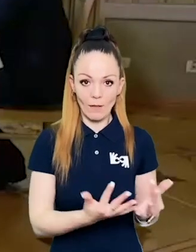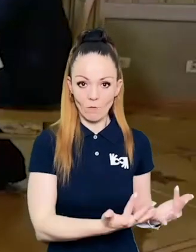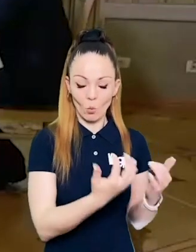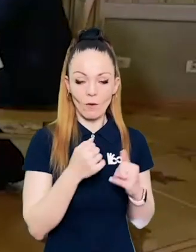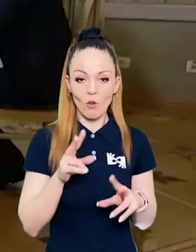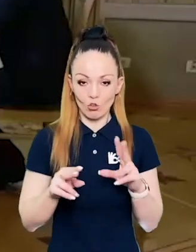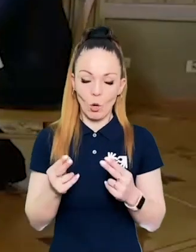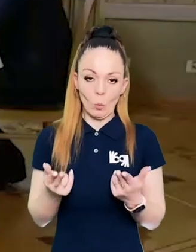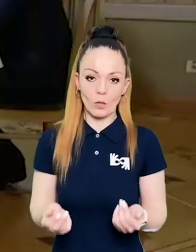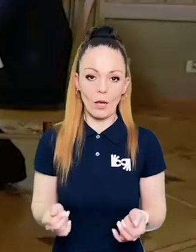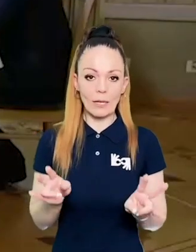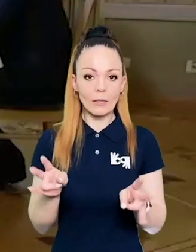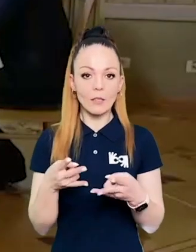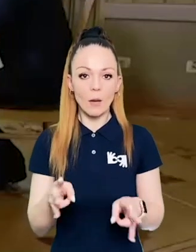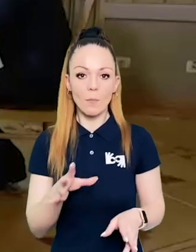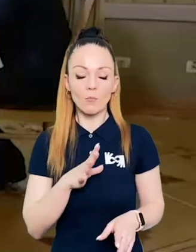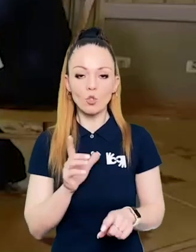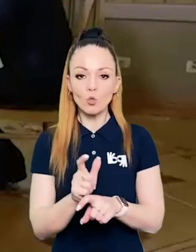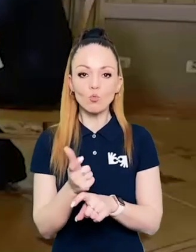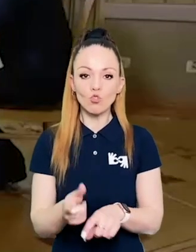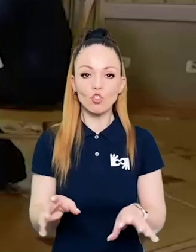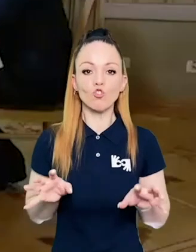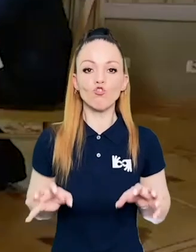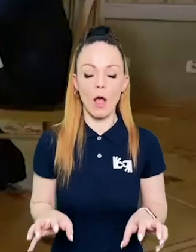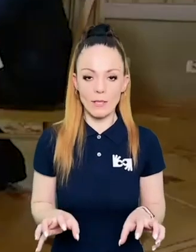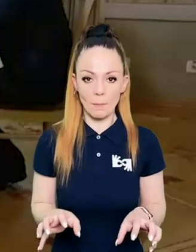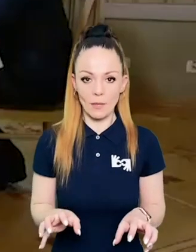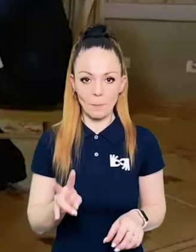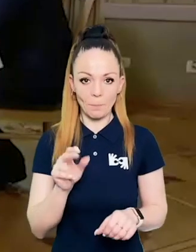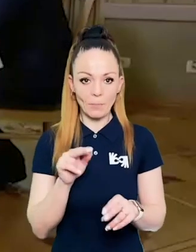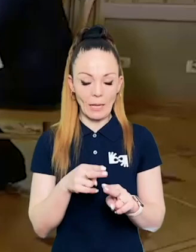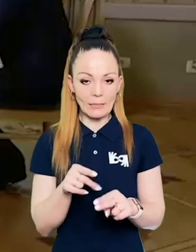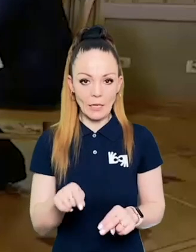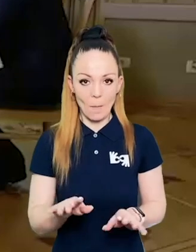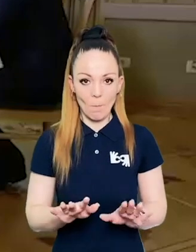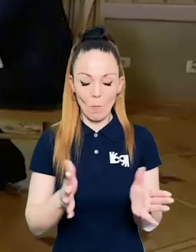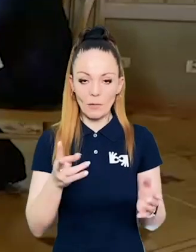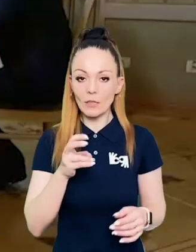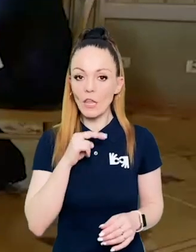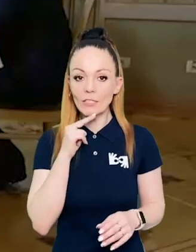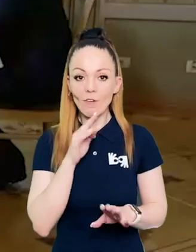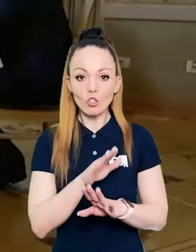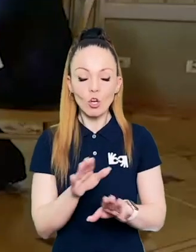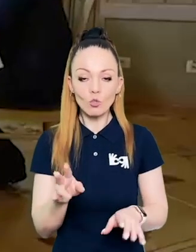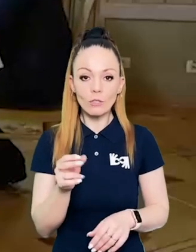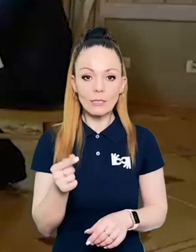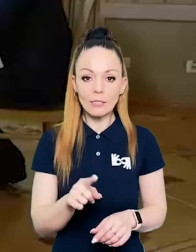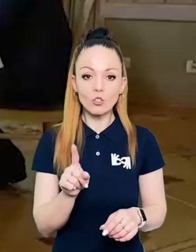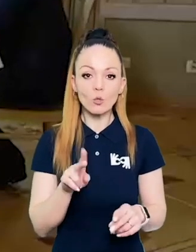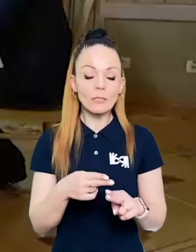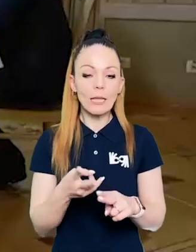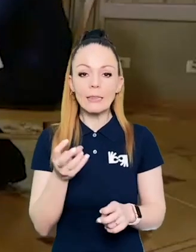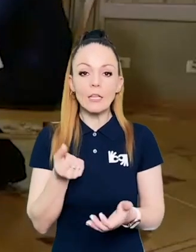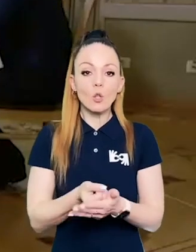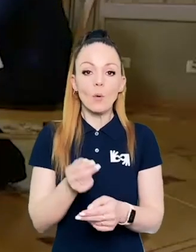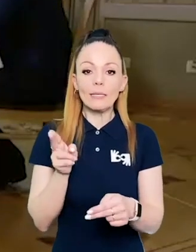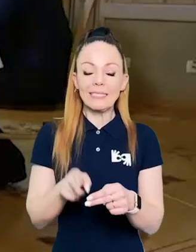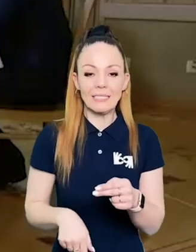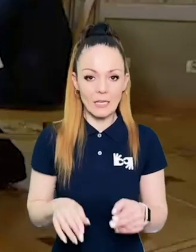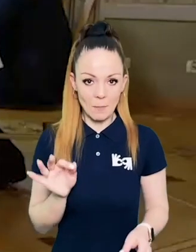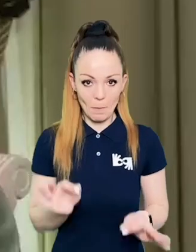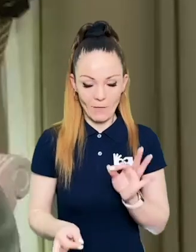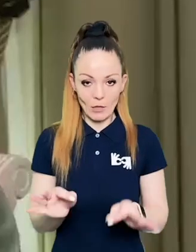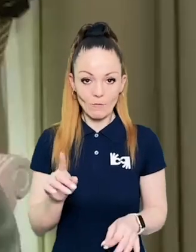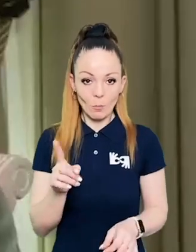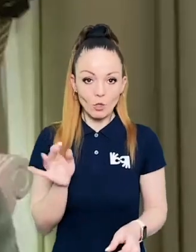вважаю так, не треба бути дуже жадібними на цей момент, не зважаючи, що це не до кінця